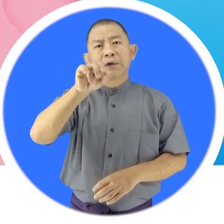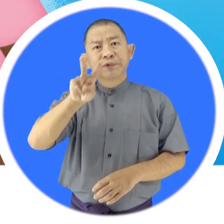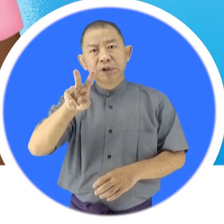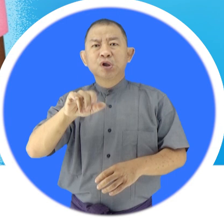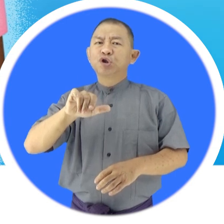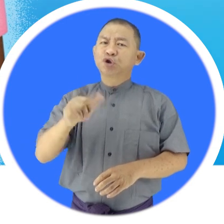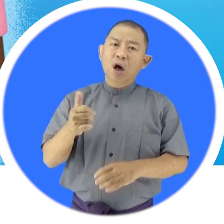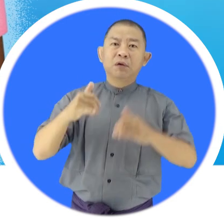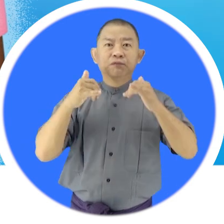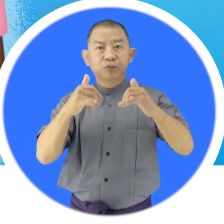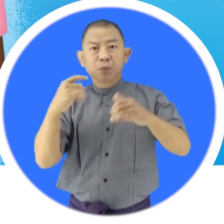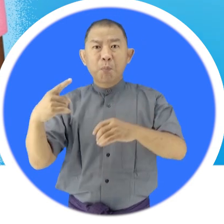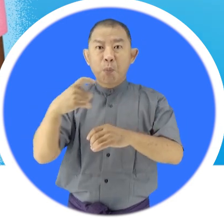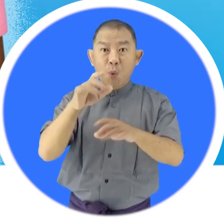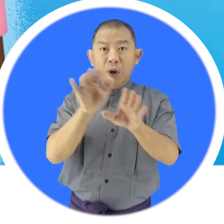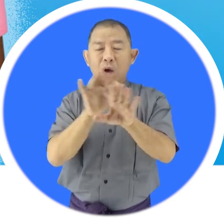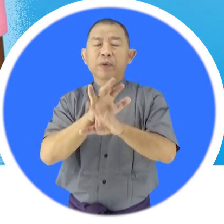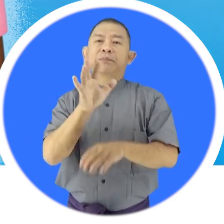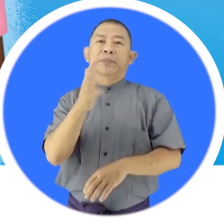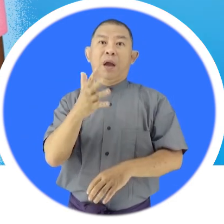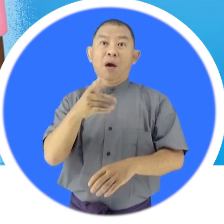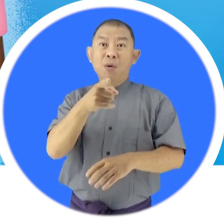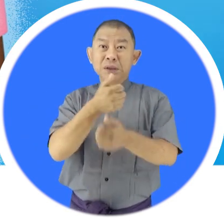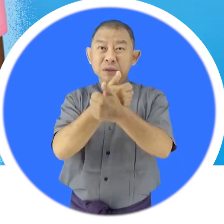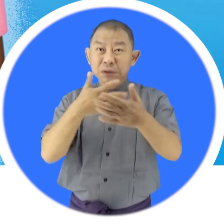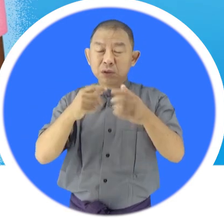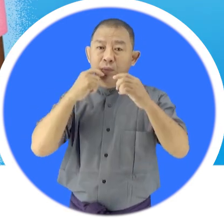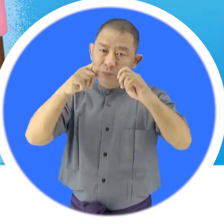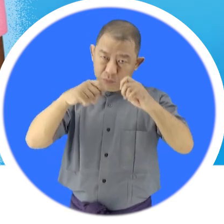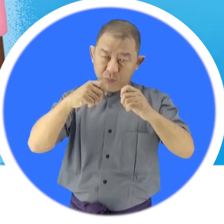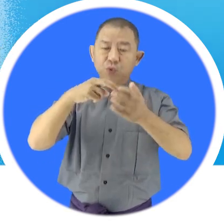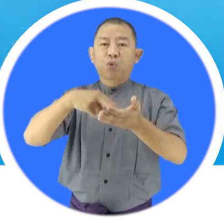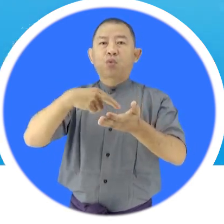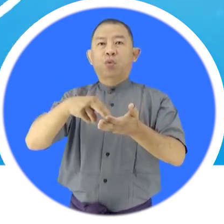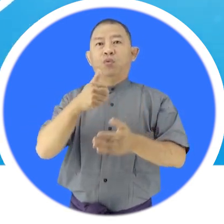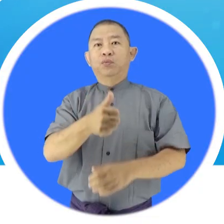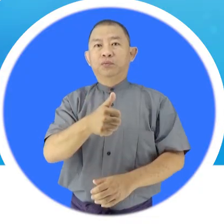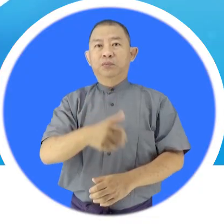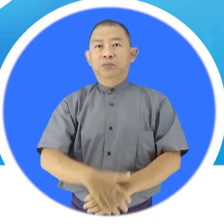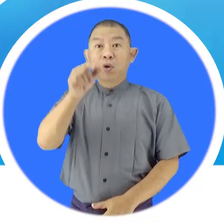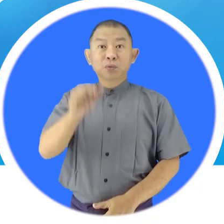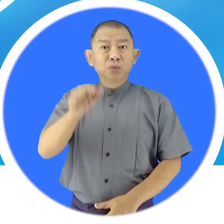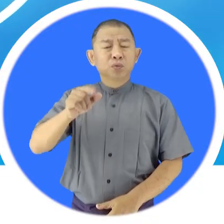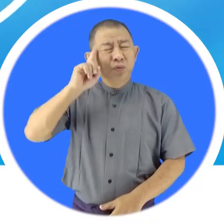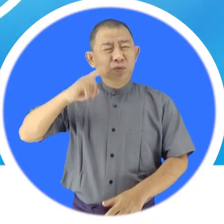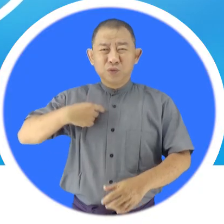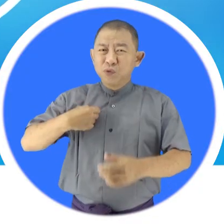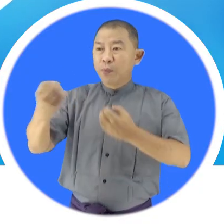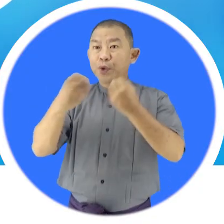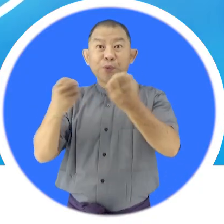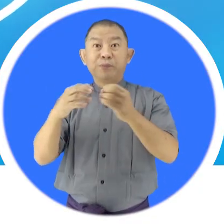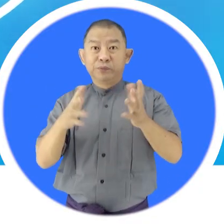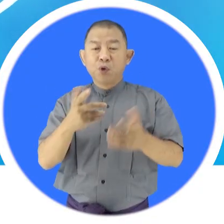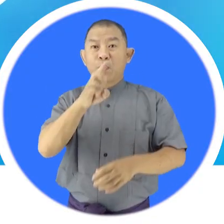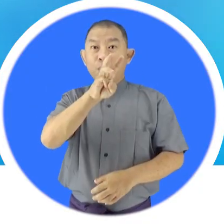ပတ်သက်ပြီးကောလာဟာလအချို့ကိုကြားဘူးကြမှာပါအမှန်တကယ်တော့ဆေးထိုးပြီးနောက်ပိုင်းရာသီသွေးမမှန်တာဟာအနေနဲ့မရှိပါဘူးနောက်တစ်ချိန်မှာ